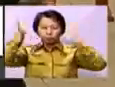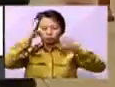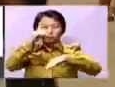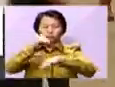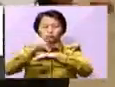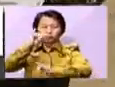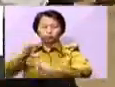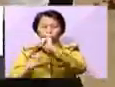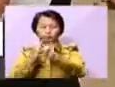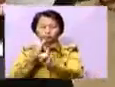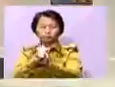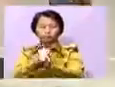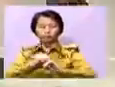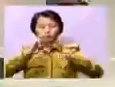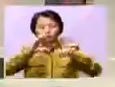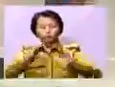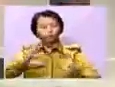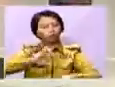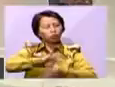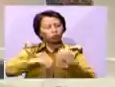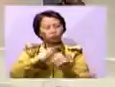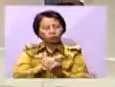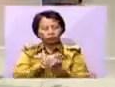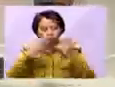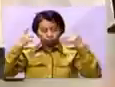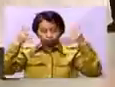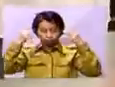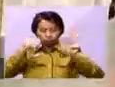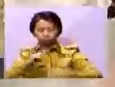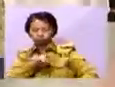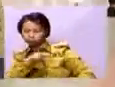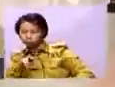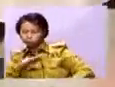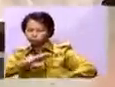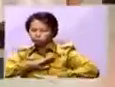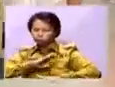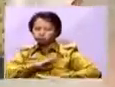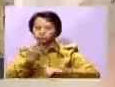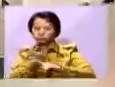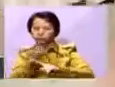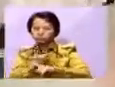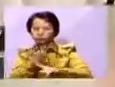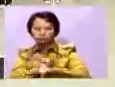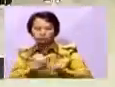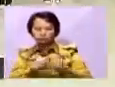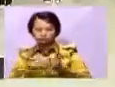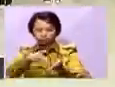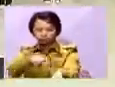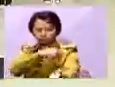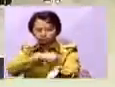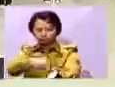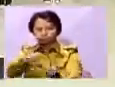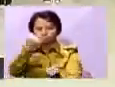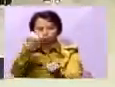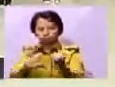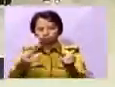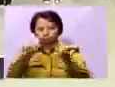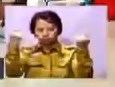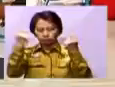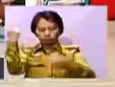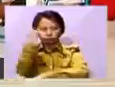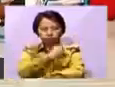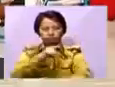pentas antarabangsa. Secara keseluruhannya, Perdana Menteri berpuas hati dengan persiapan dan persembahan raktai akhir sambutan